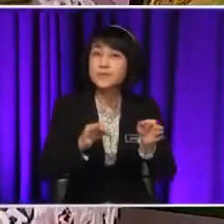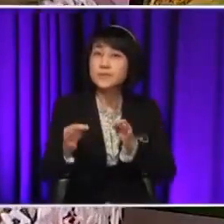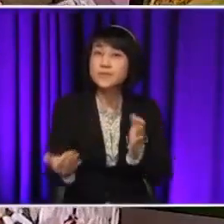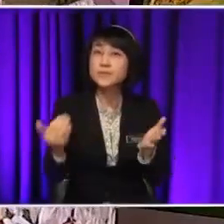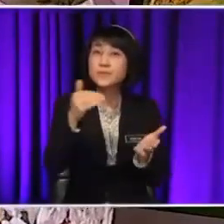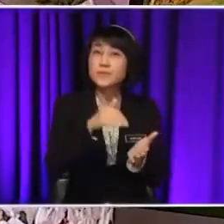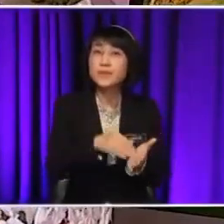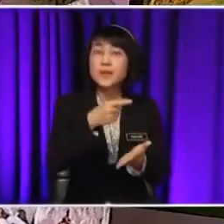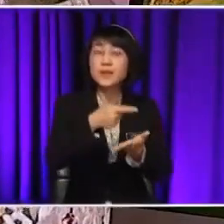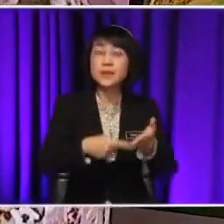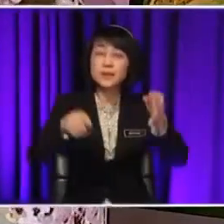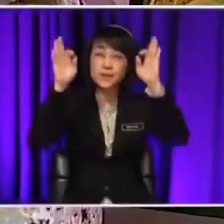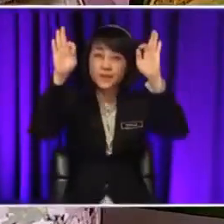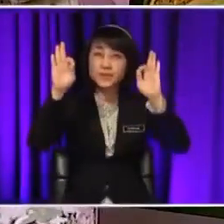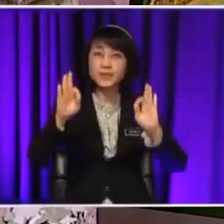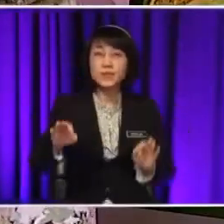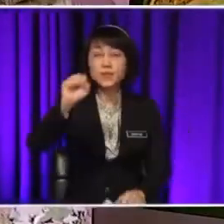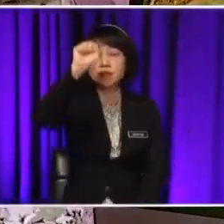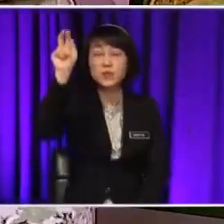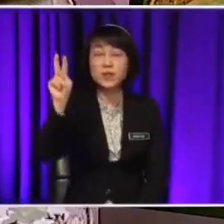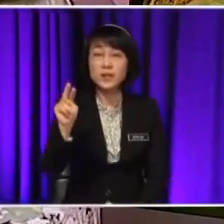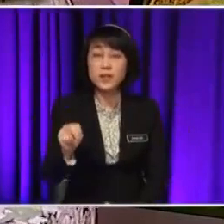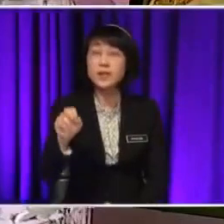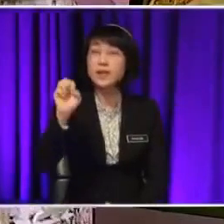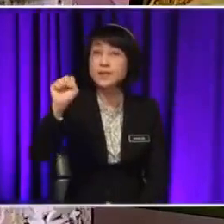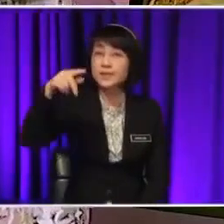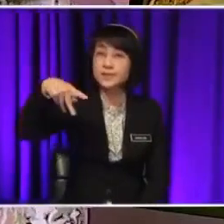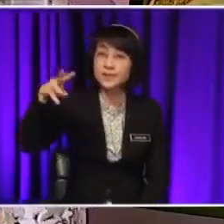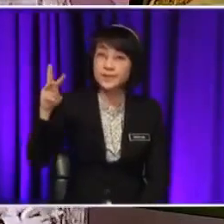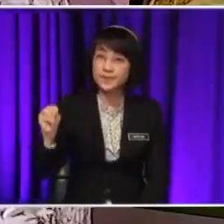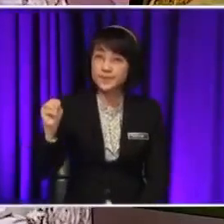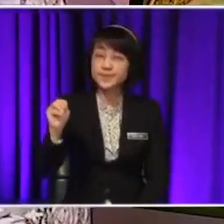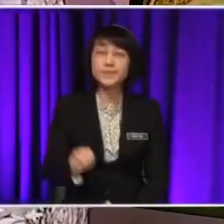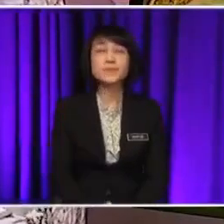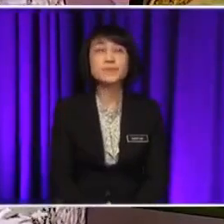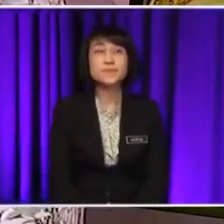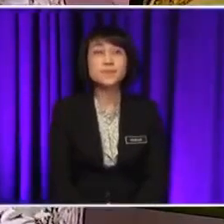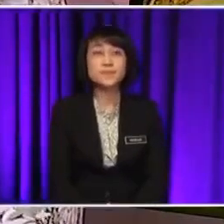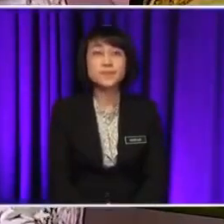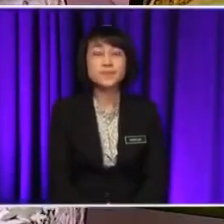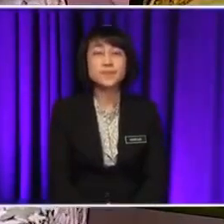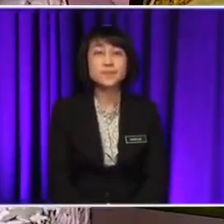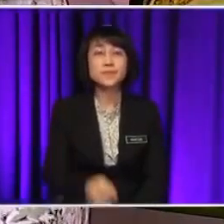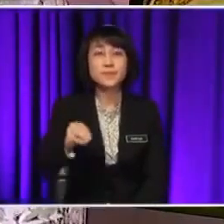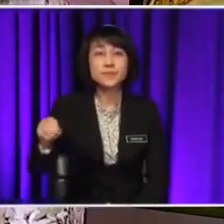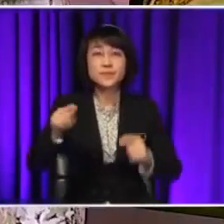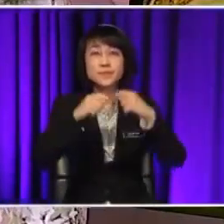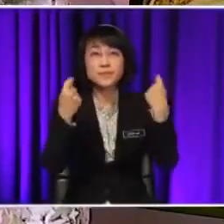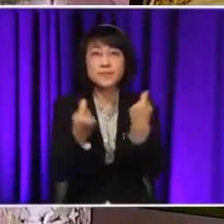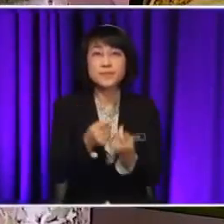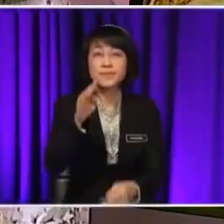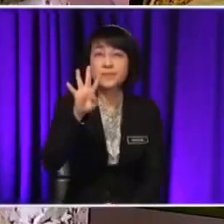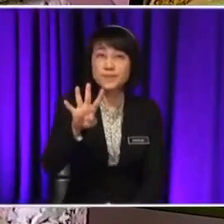dia format instrumen SPM. Okey, kepada pelajar tingkatan 4 dan tingkatan 5 yang